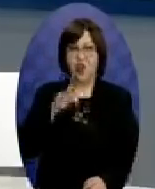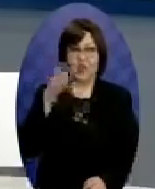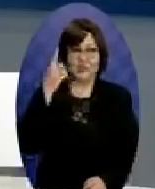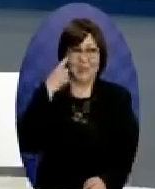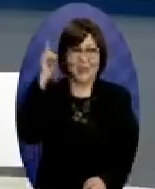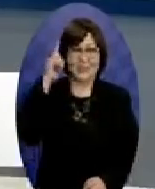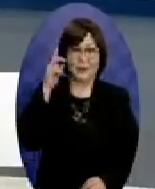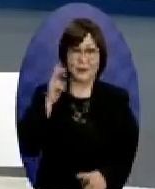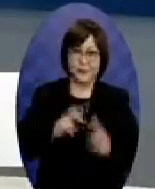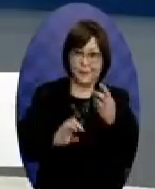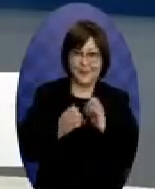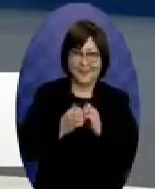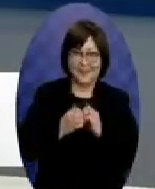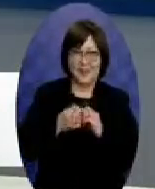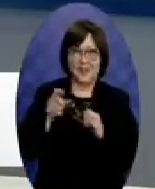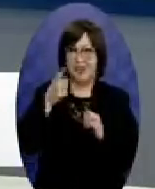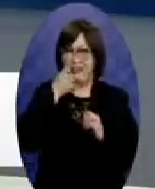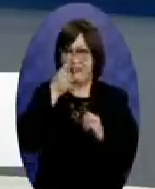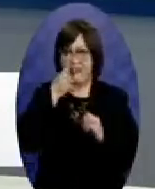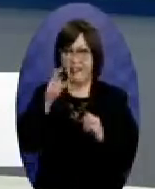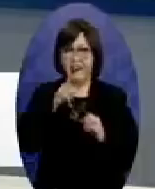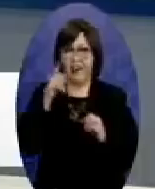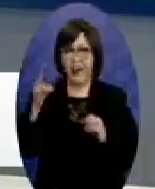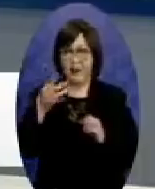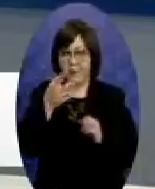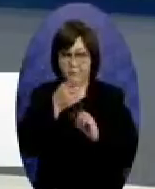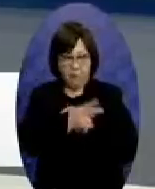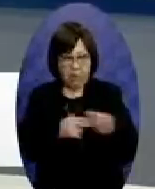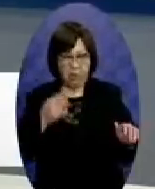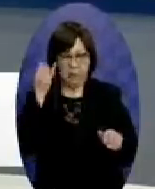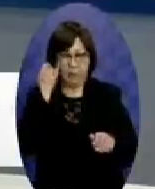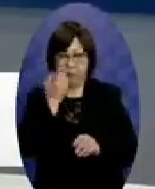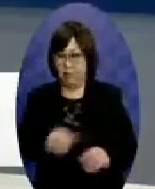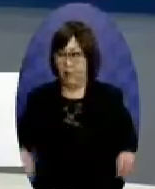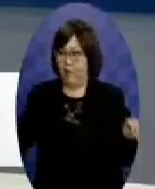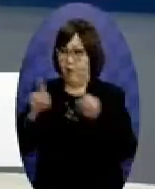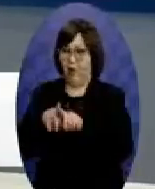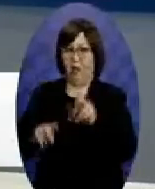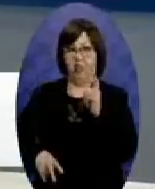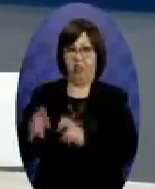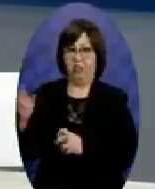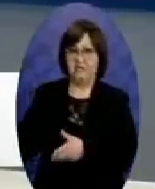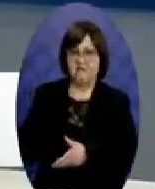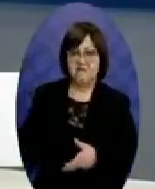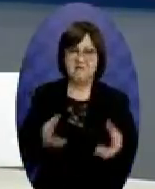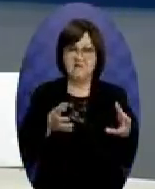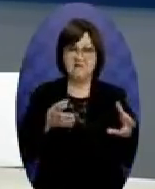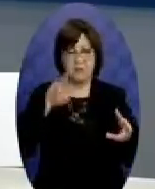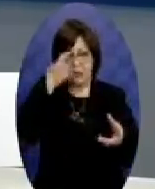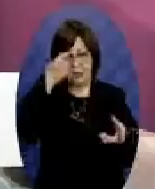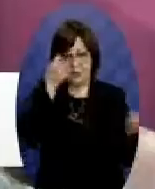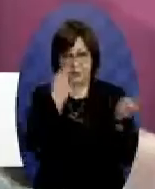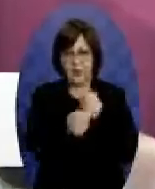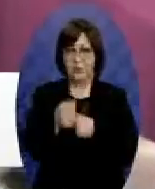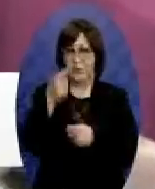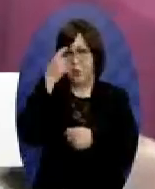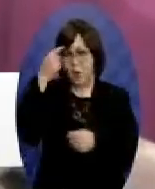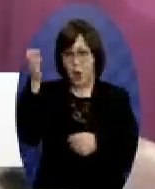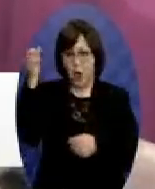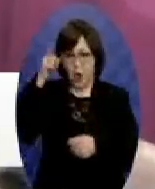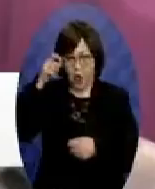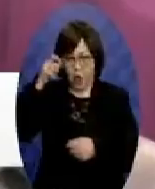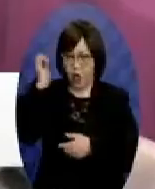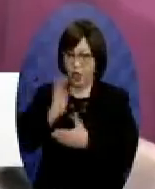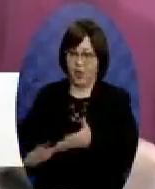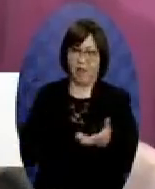ирээнөөс дуурайлгаж оруулж ирээд зарж байгаа ийм зөрчил өнөөдөр ч гэсэн тасрахгүй байгаа юм. Ингээд их сурвалжуудын яриаг хүргэе. Төслийн тухай